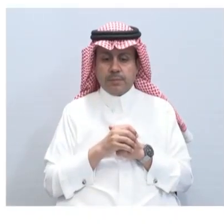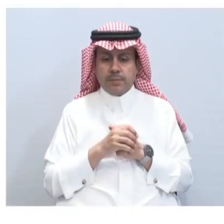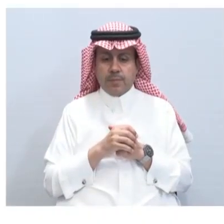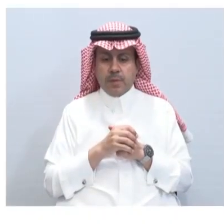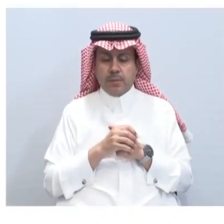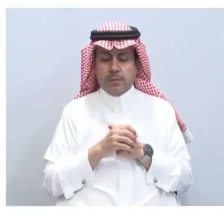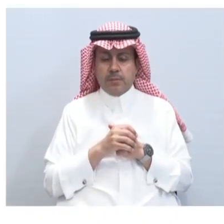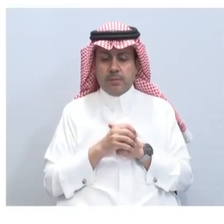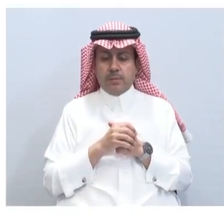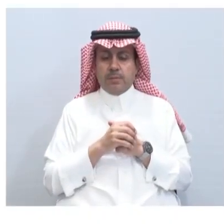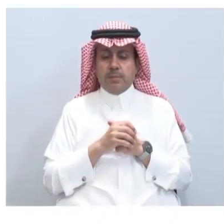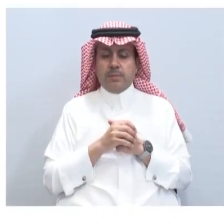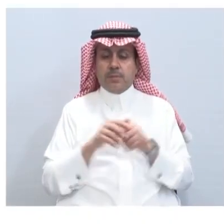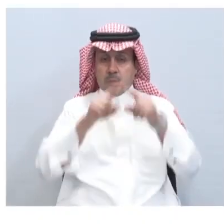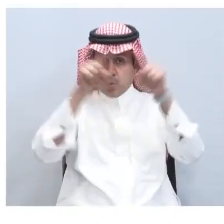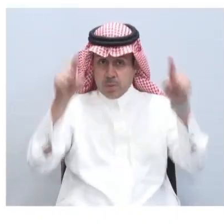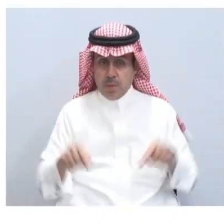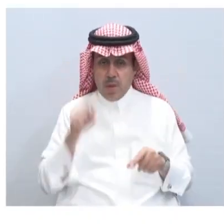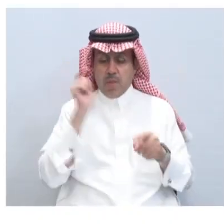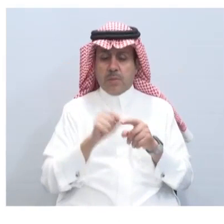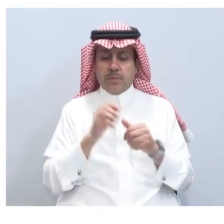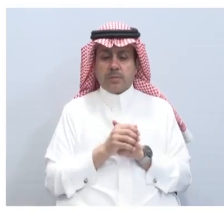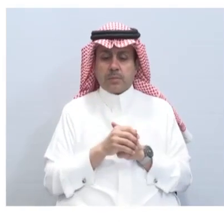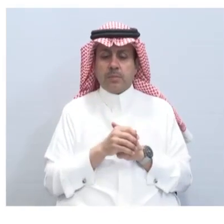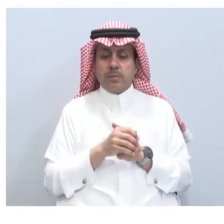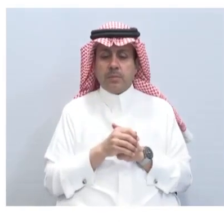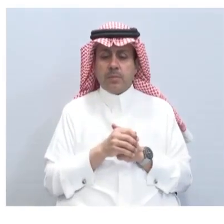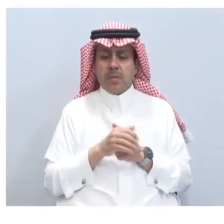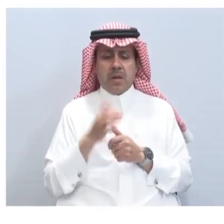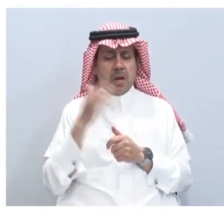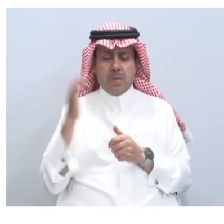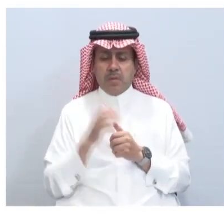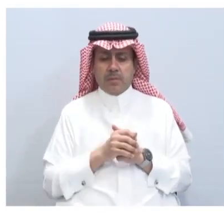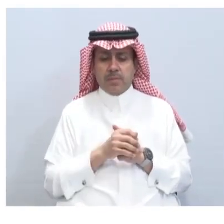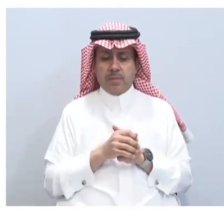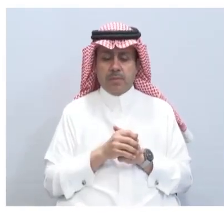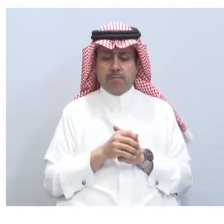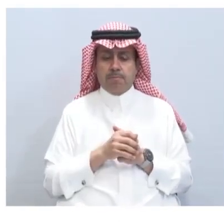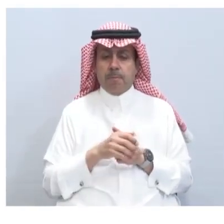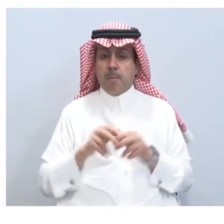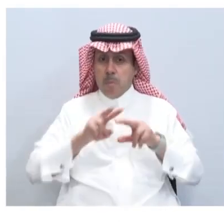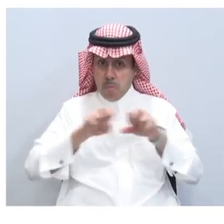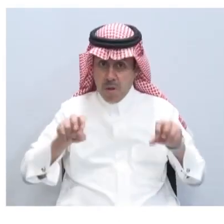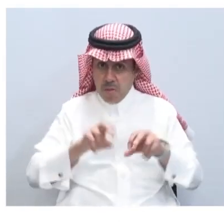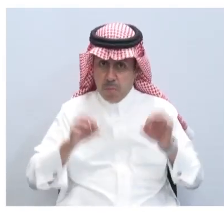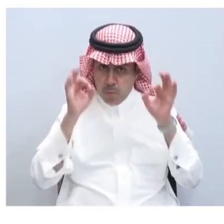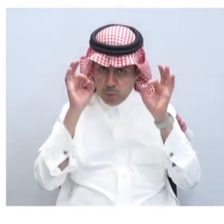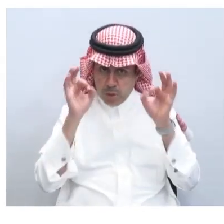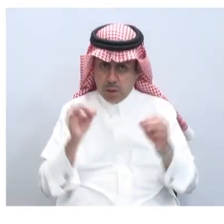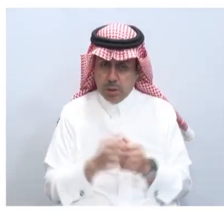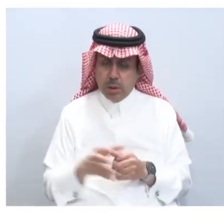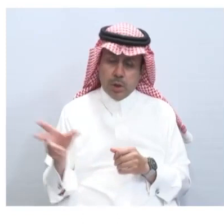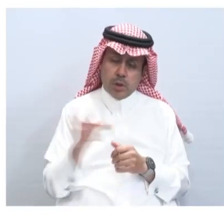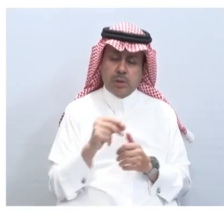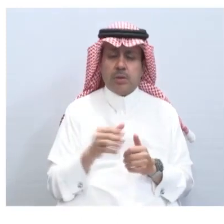هنالك ما يسمى بمربع ضربه حظ هذا لا يحب ذا استخدامه الا عندما يكون الباحث متاكدا من نتيجه